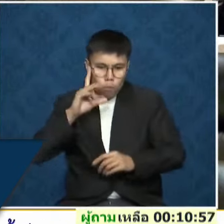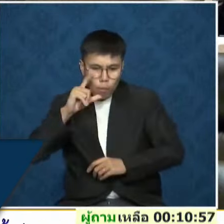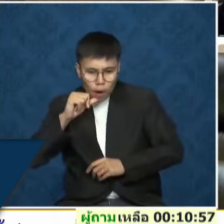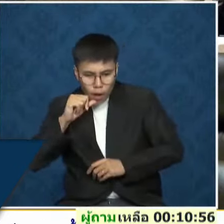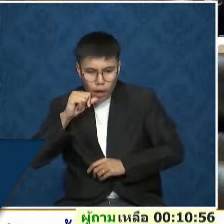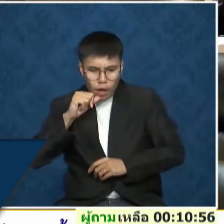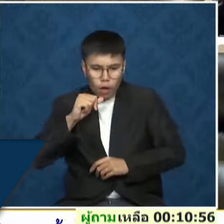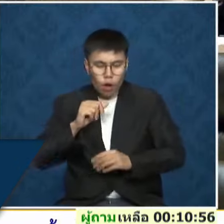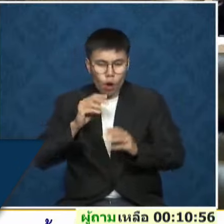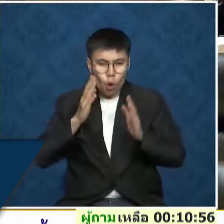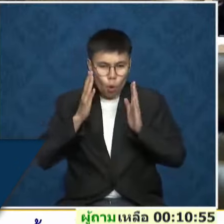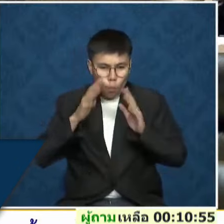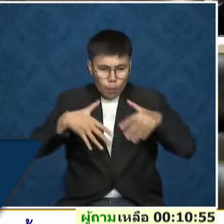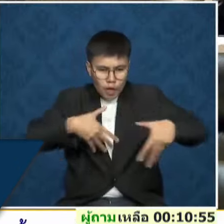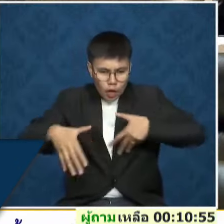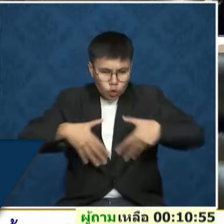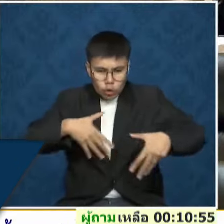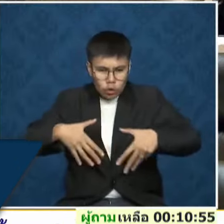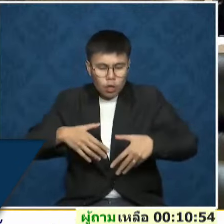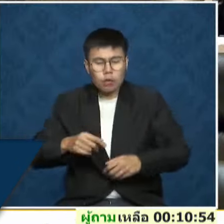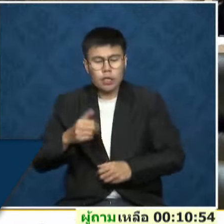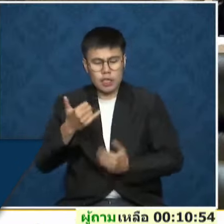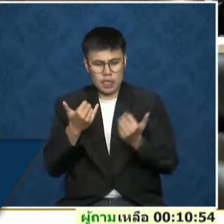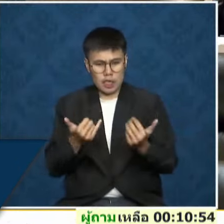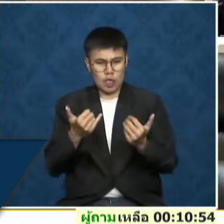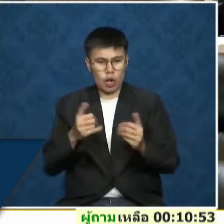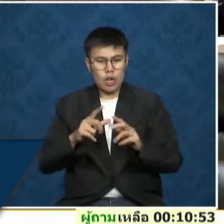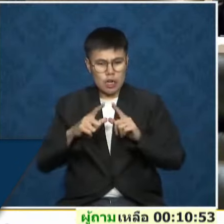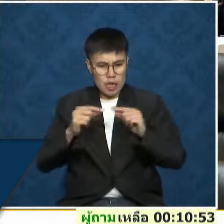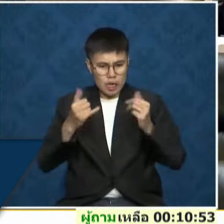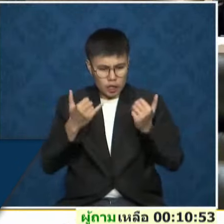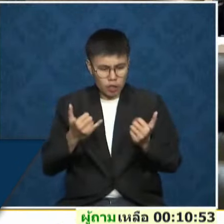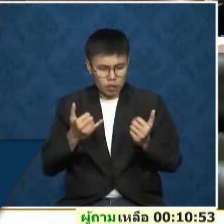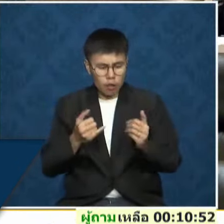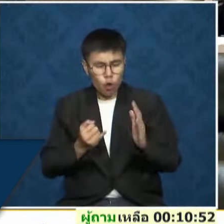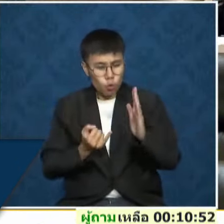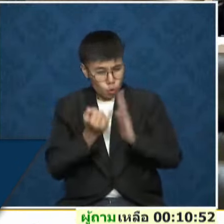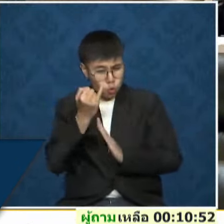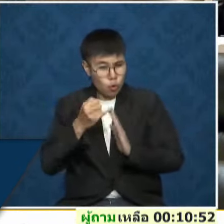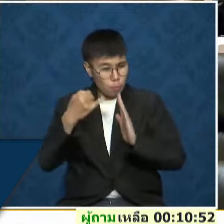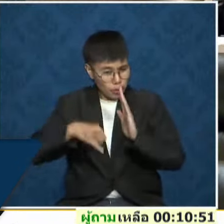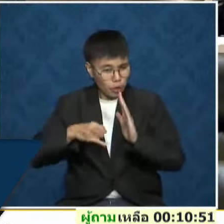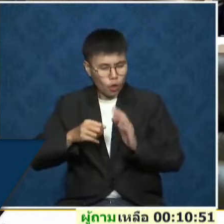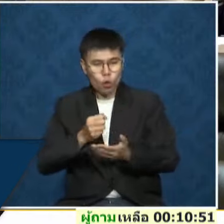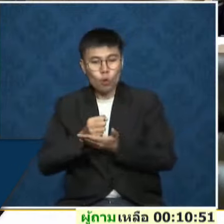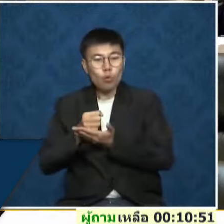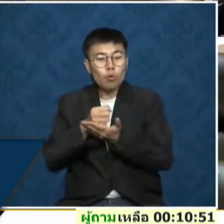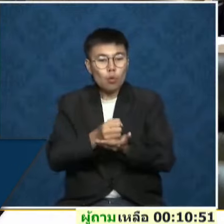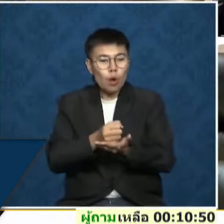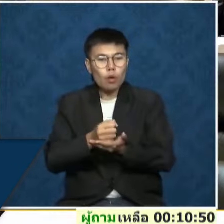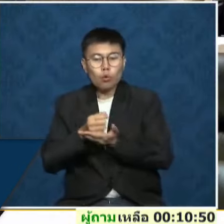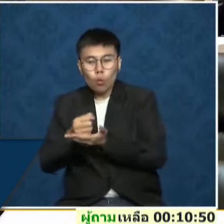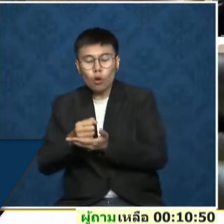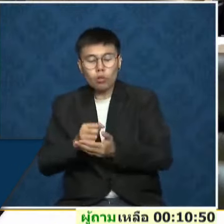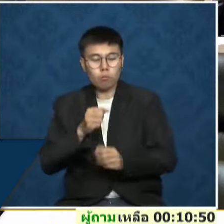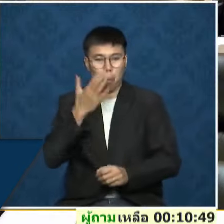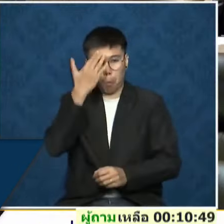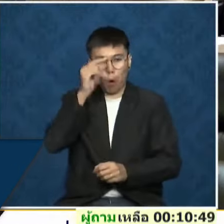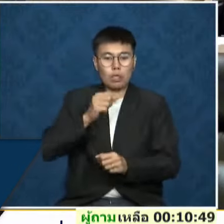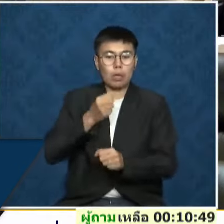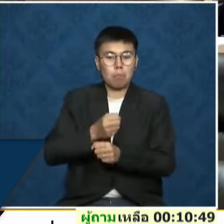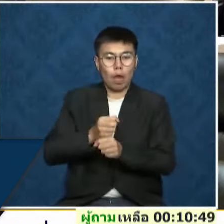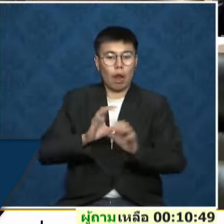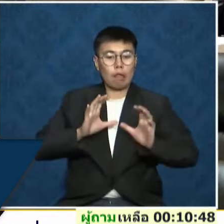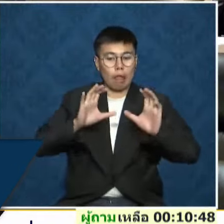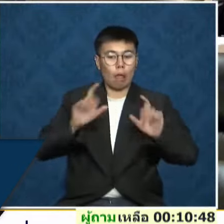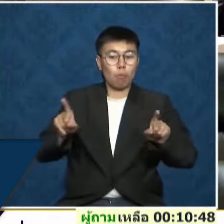ไทยว่ากรณีนี้จะเป็นกรณีที่ตัดสินบนความถูกต้องไม่ช่วยเหลือกันเองระหว่างข้าราชการด้วยกันเพราะจริ